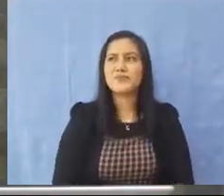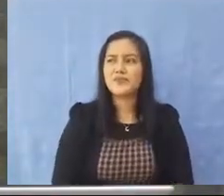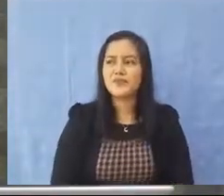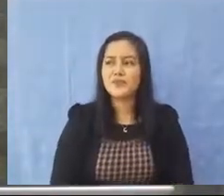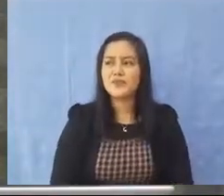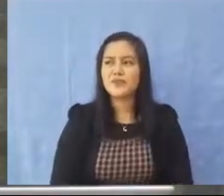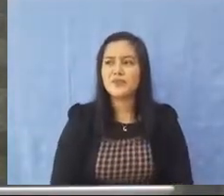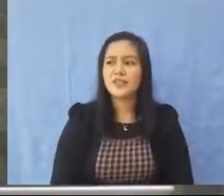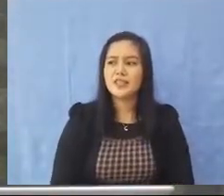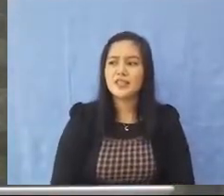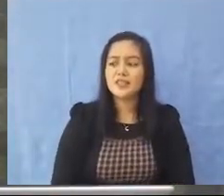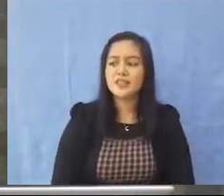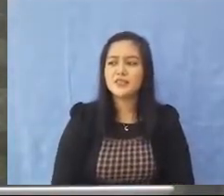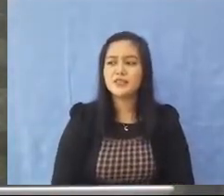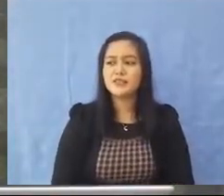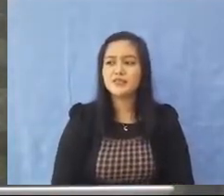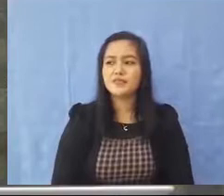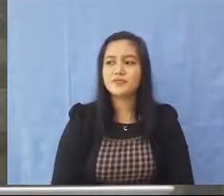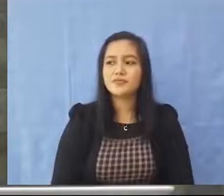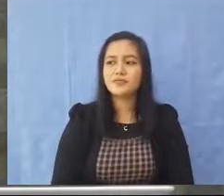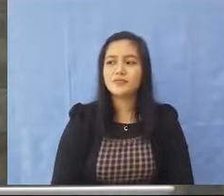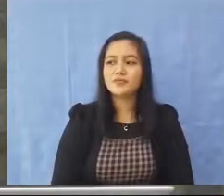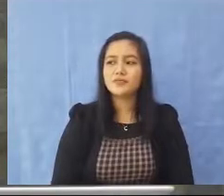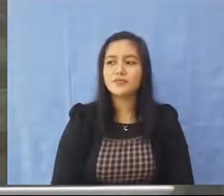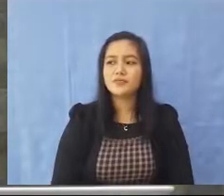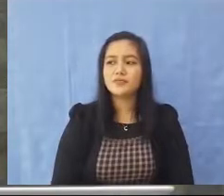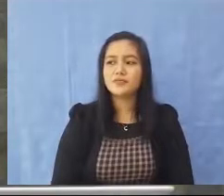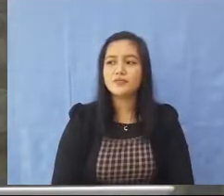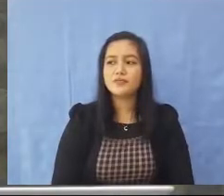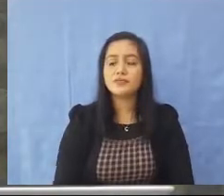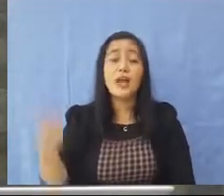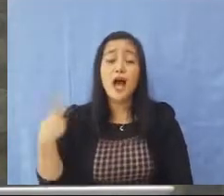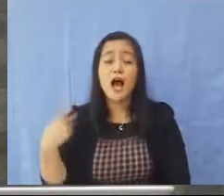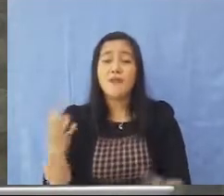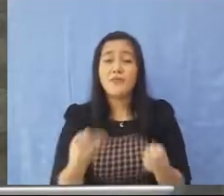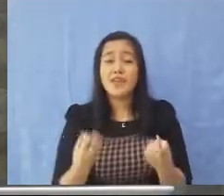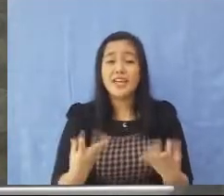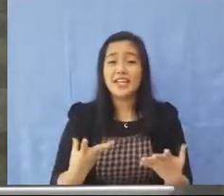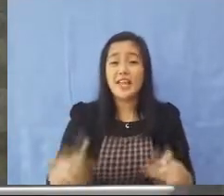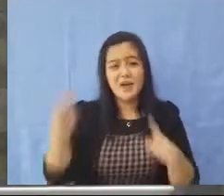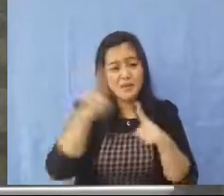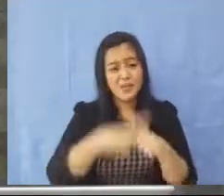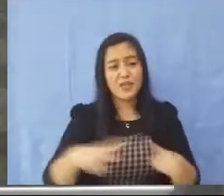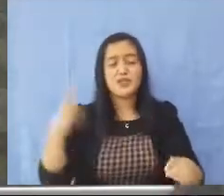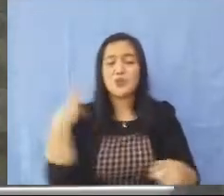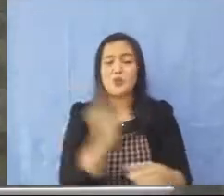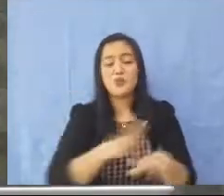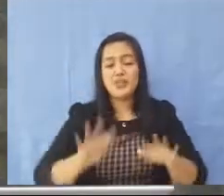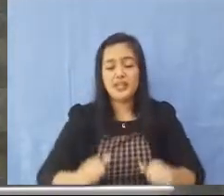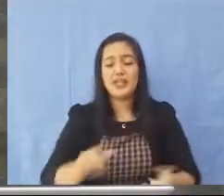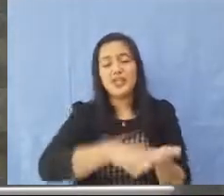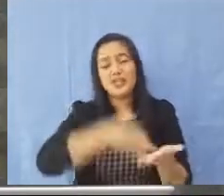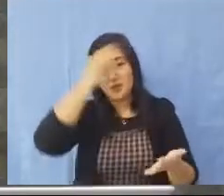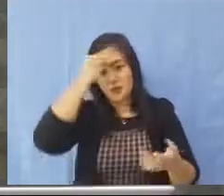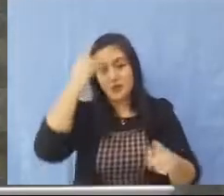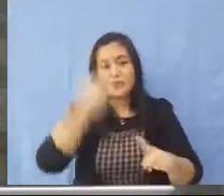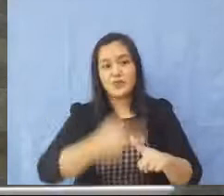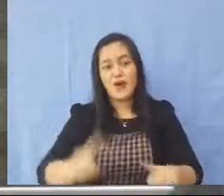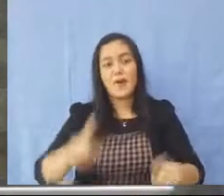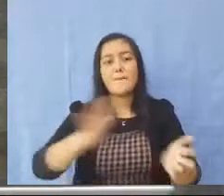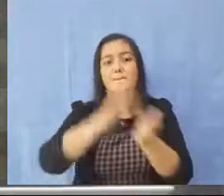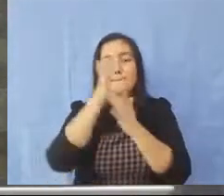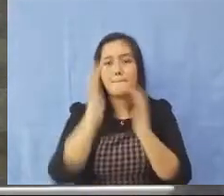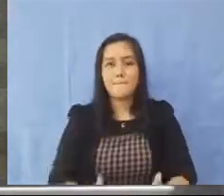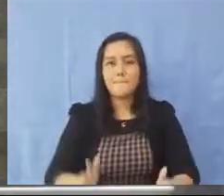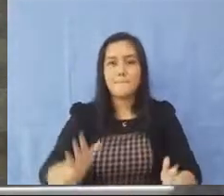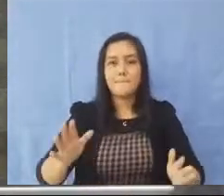matitinding great spiritual characters. Minsan, pag hindi tayo, marami tayong application na mapupulot from these people, spiritually speaking. Alright? Si Joseph,